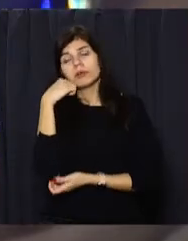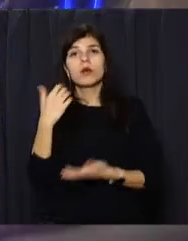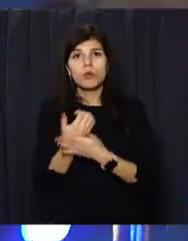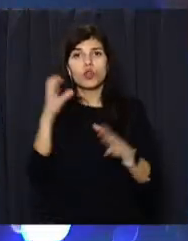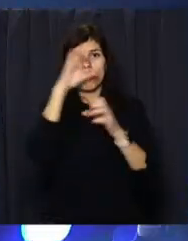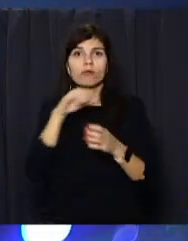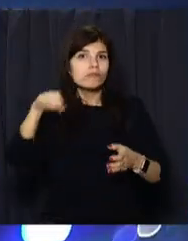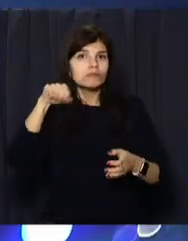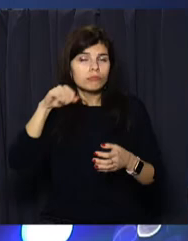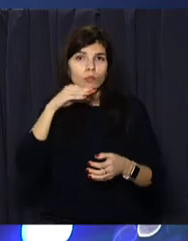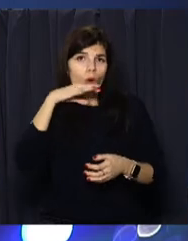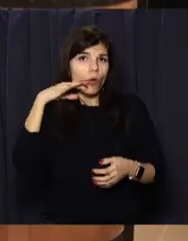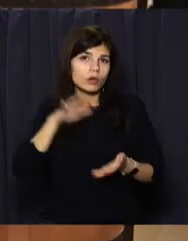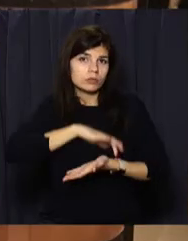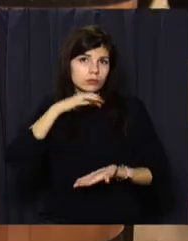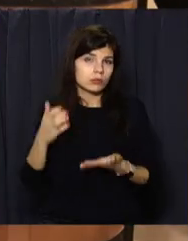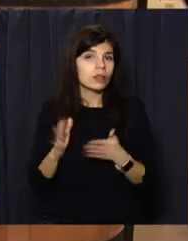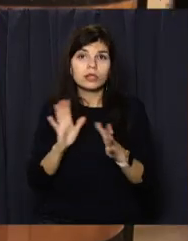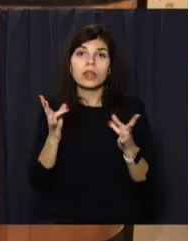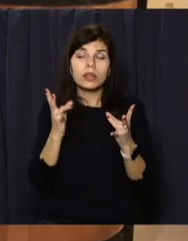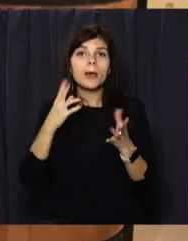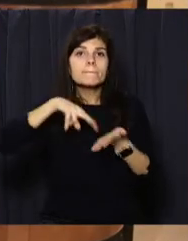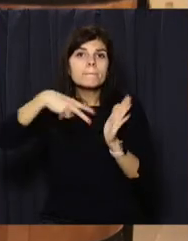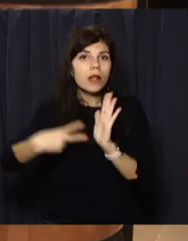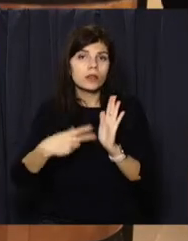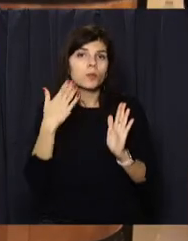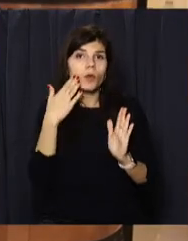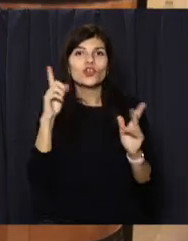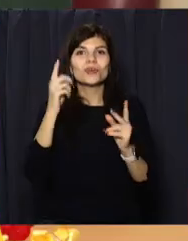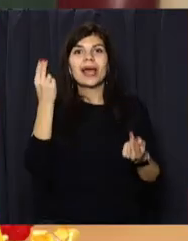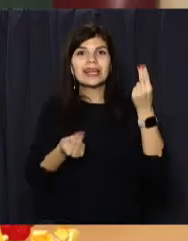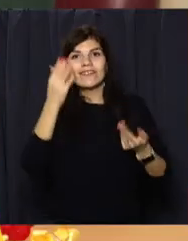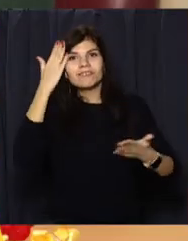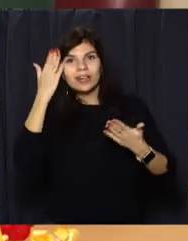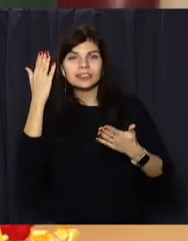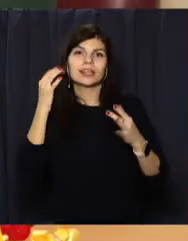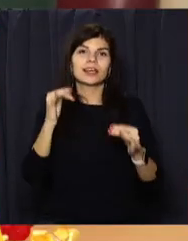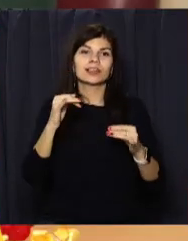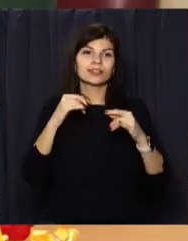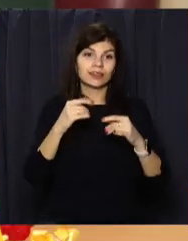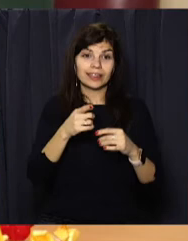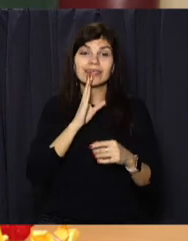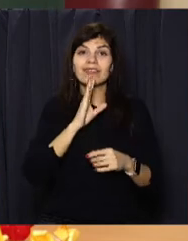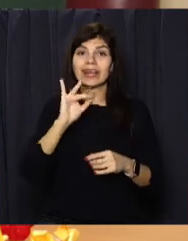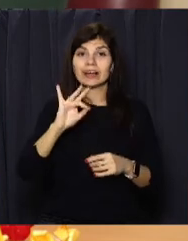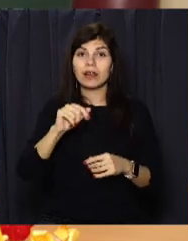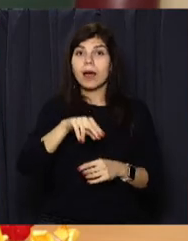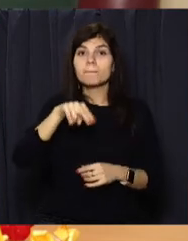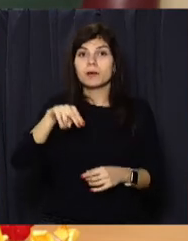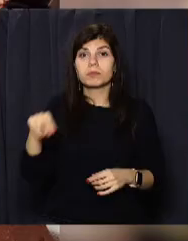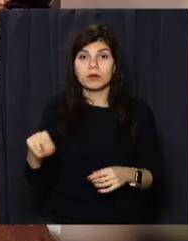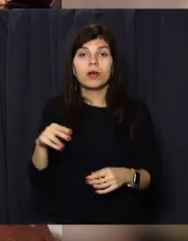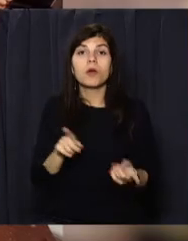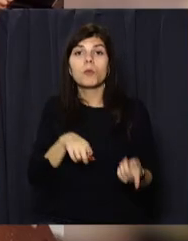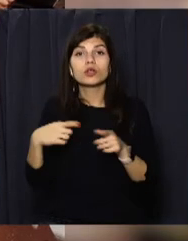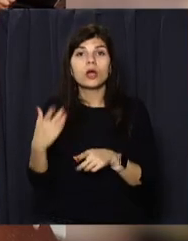ніч спланувати заздалегідь, щоб був і стіл накритий, і активні розваги у програмі. Вже як 2 роки Ірина на правильному харчуванні. Каже, перейшла,